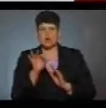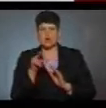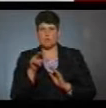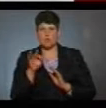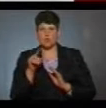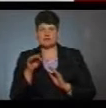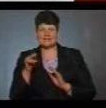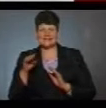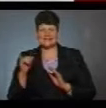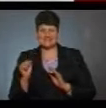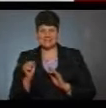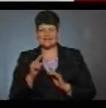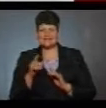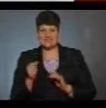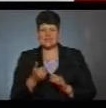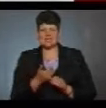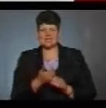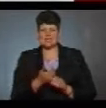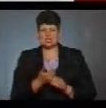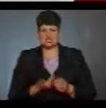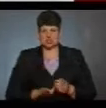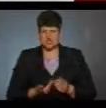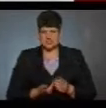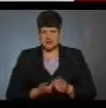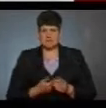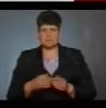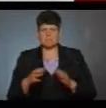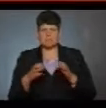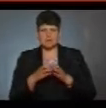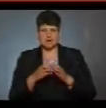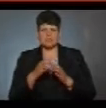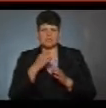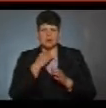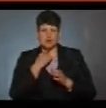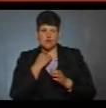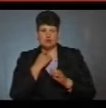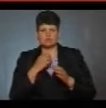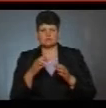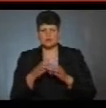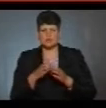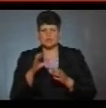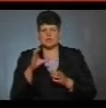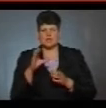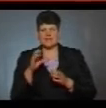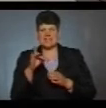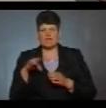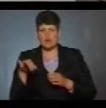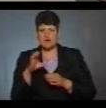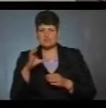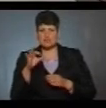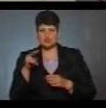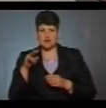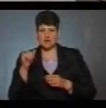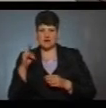«Європейська солідарність», «Батьківщина» та партія «Голос». Чи відповідають ці результати політичним симпатіям жителів нашого